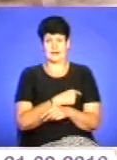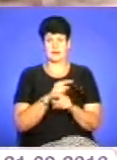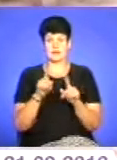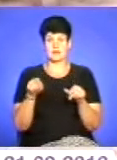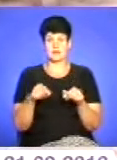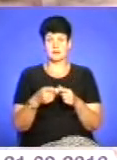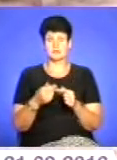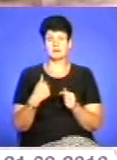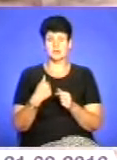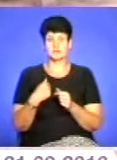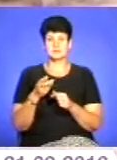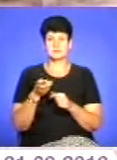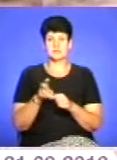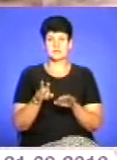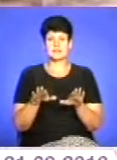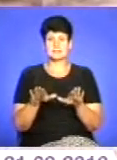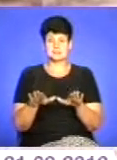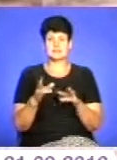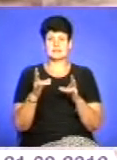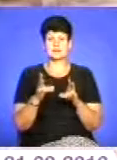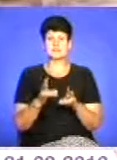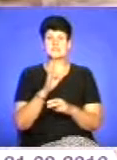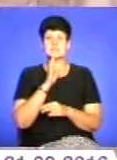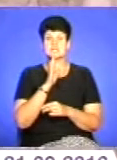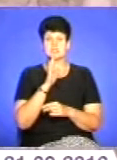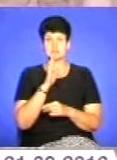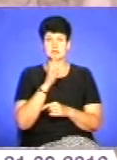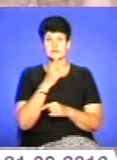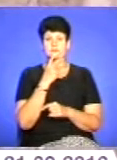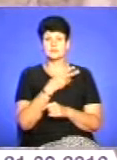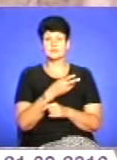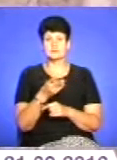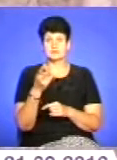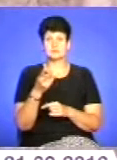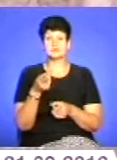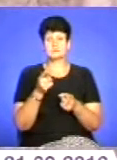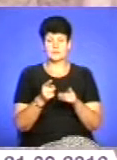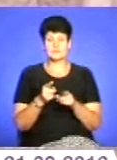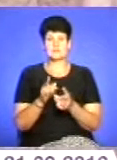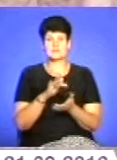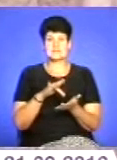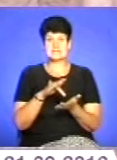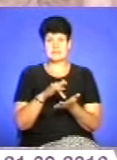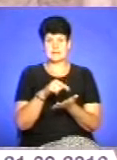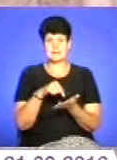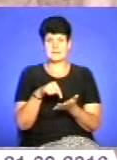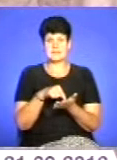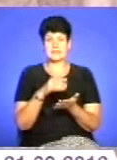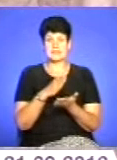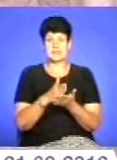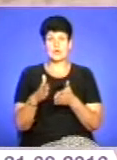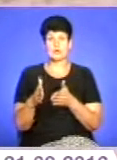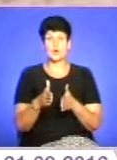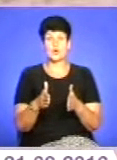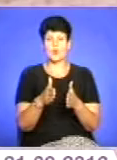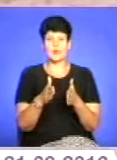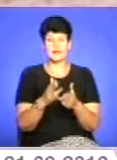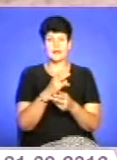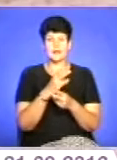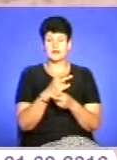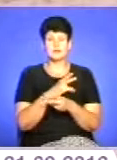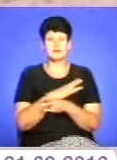Ми побували на місці, де травмувалася жінка, і переконалися, що у самісінькому центрі міста є дорога, яка не